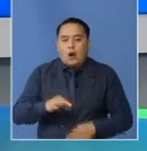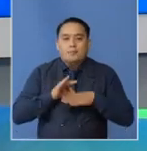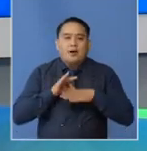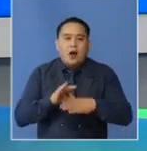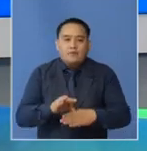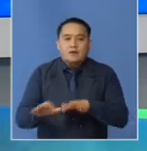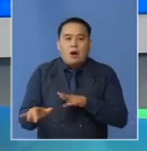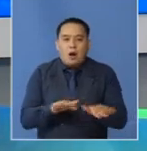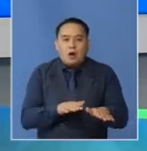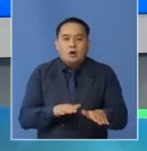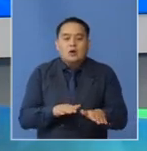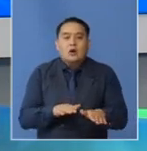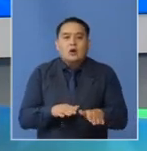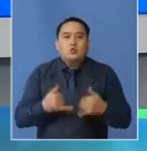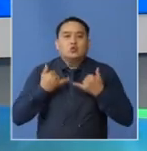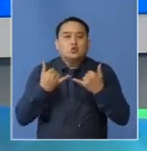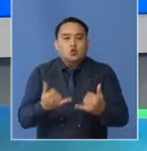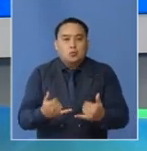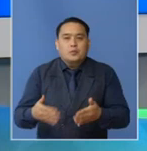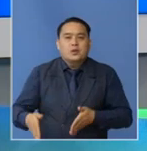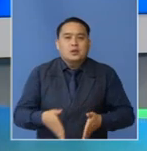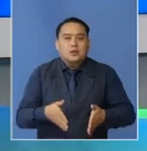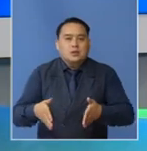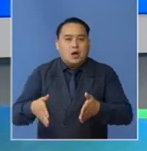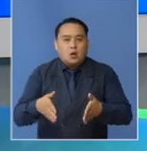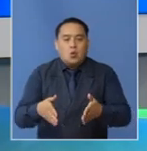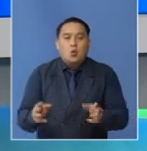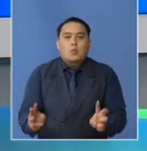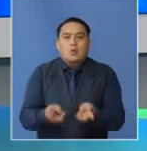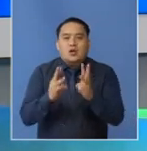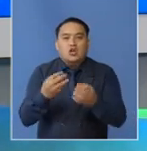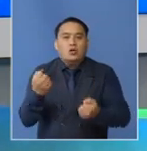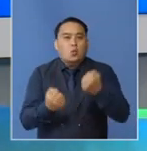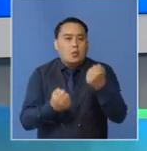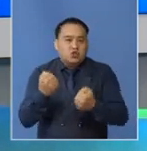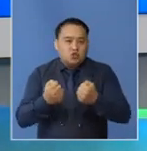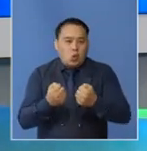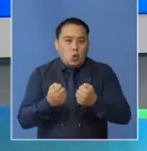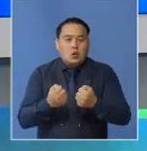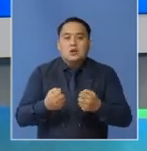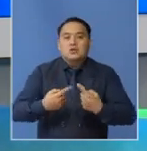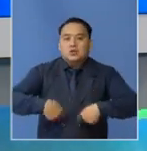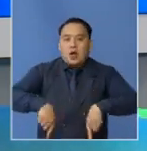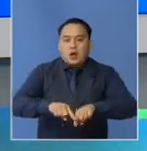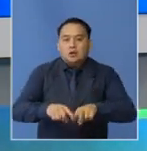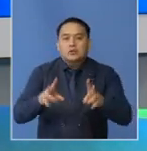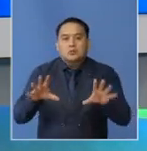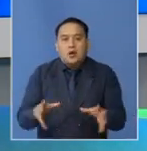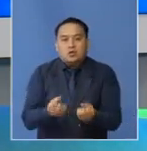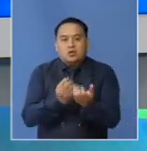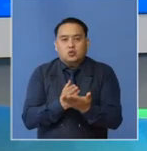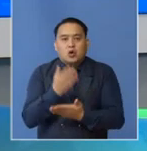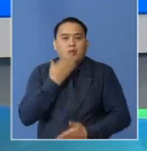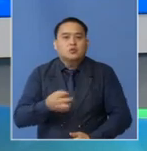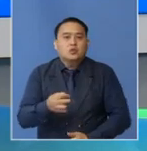центре провели акцию «Уступи дорогу пожарному автомобилю». В ходе рейда сотрудники департамента по чрезвычайным ситуациям Алматинской